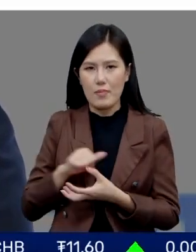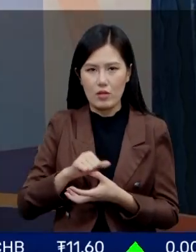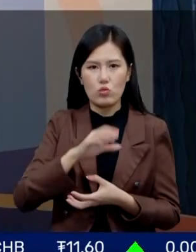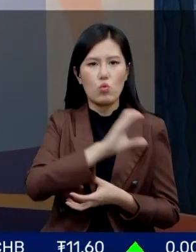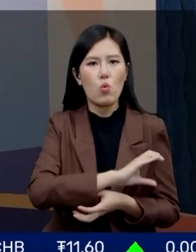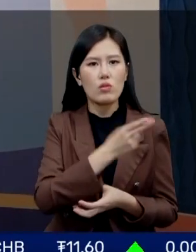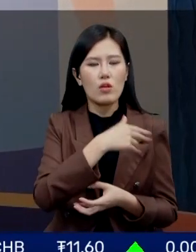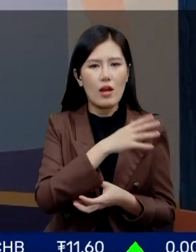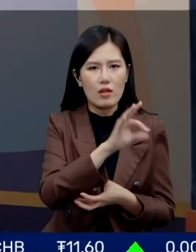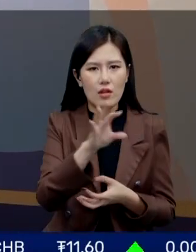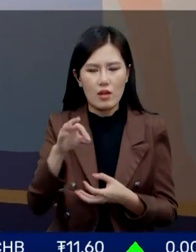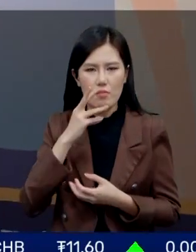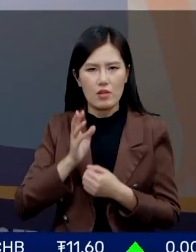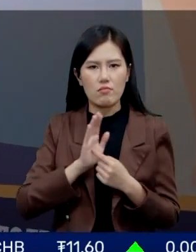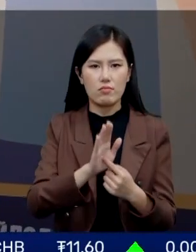байна.